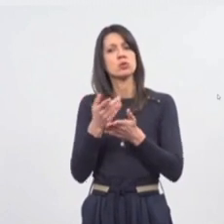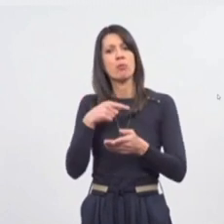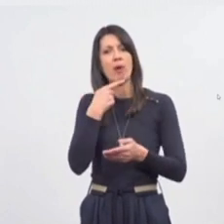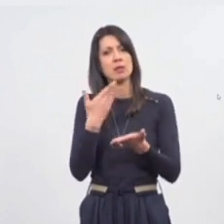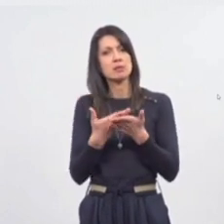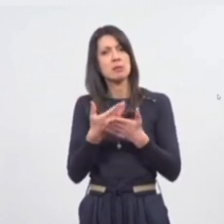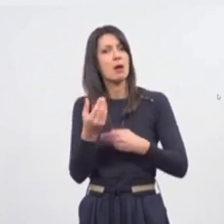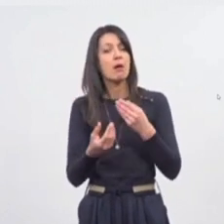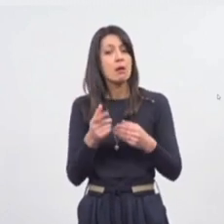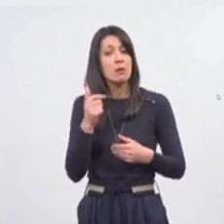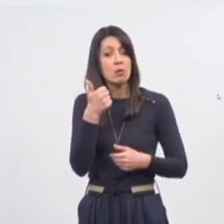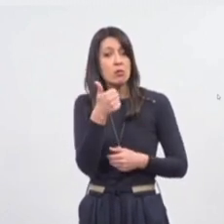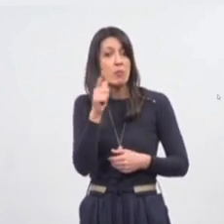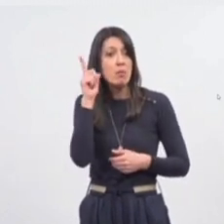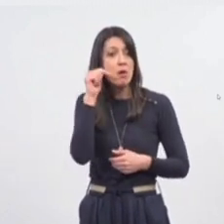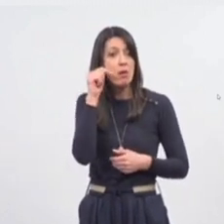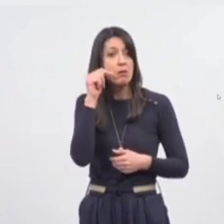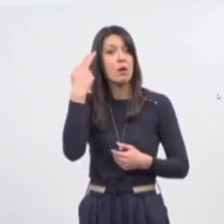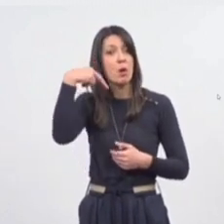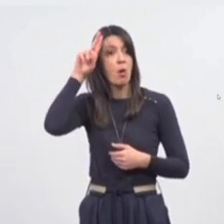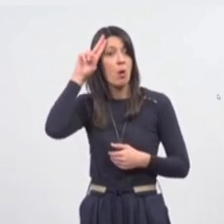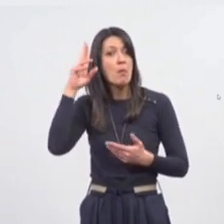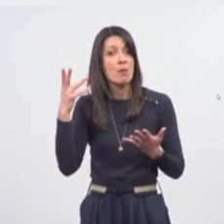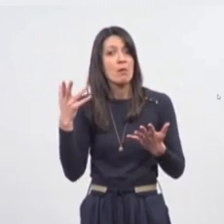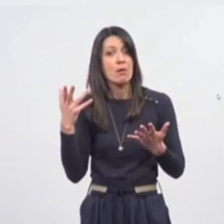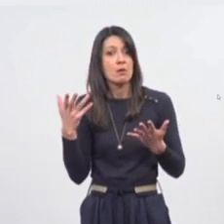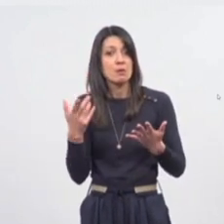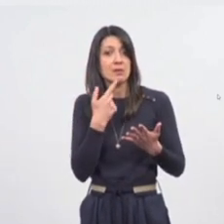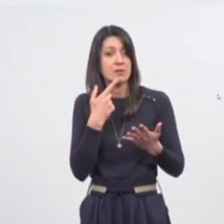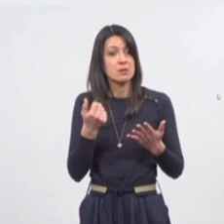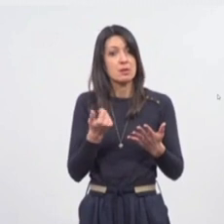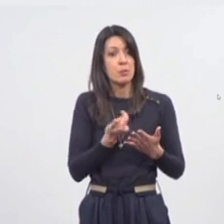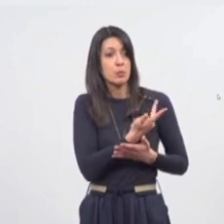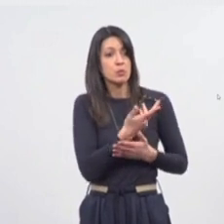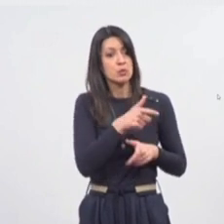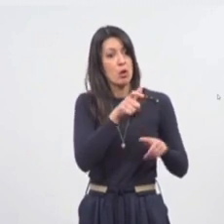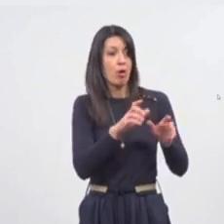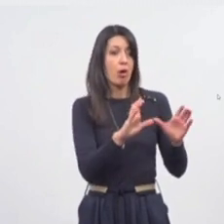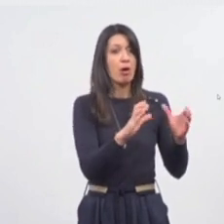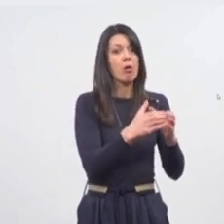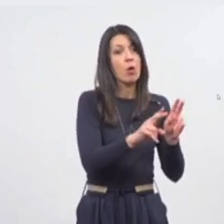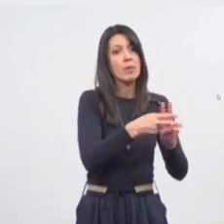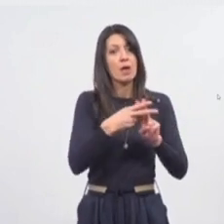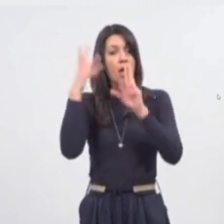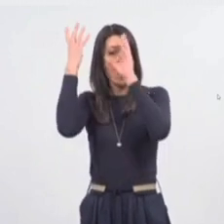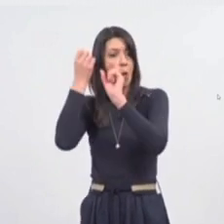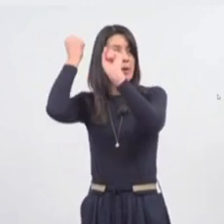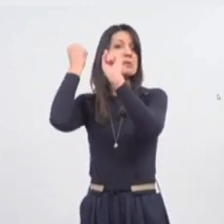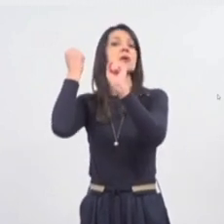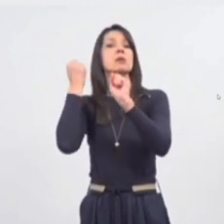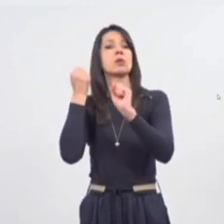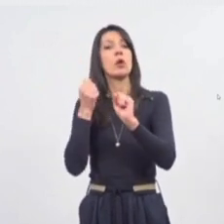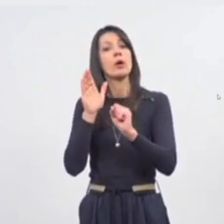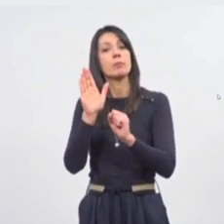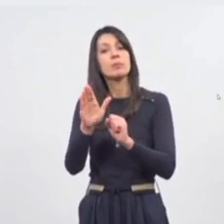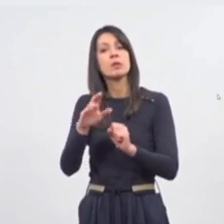vos efforts, les efforts européens, les différentes délégations d'ambassadeurs auprès de l'UNESCO des